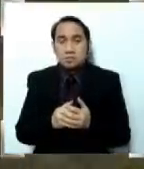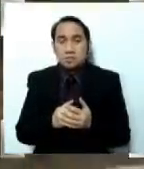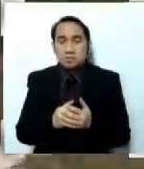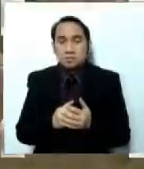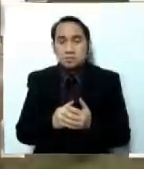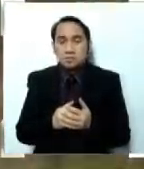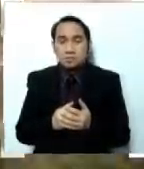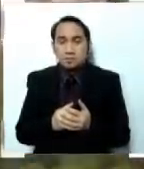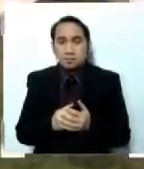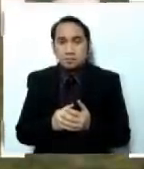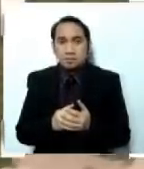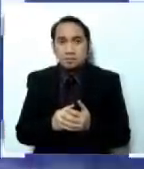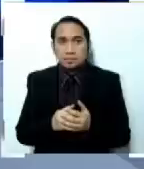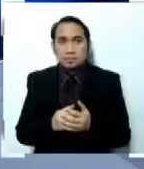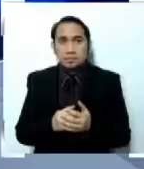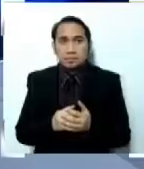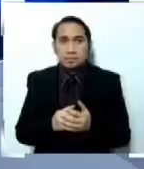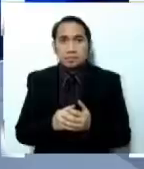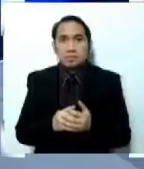Gaston, ang inyong saksi.